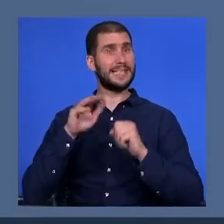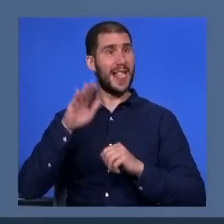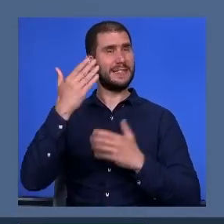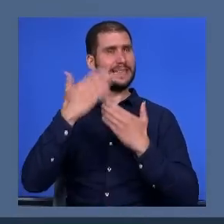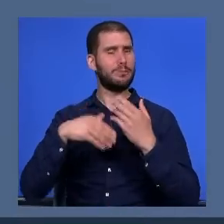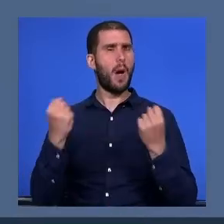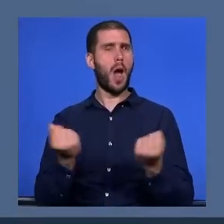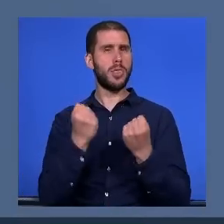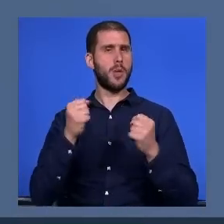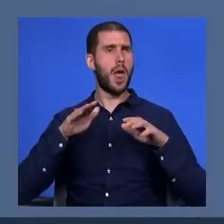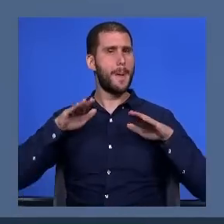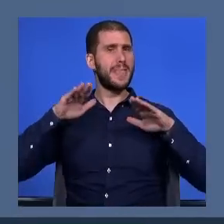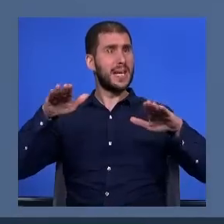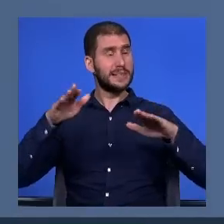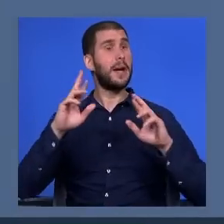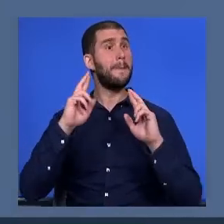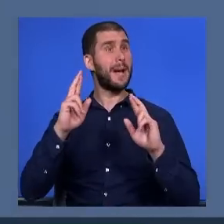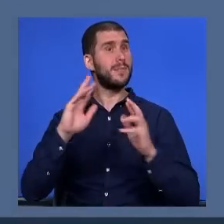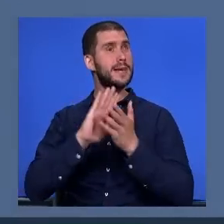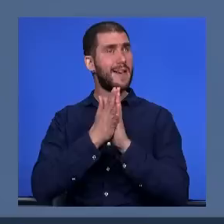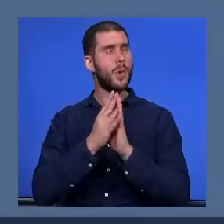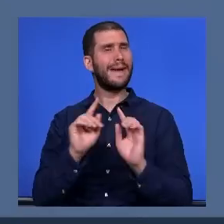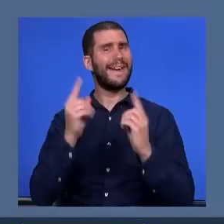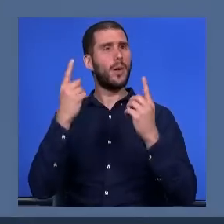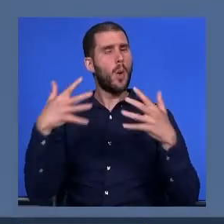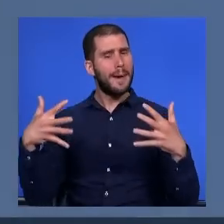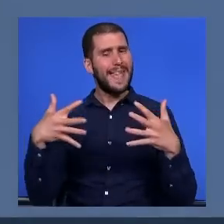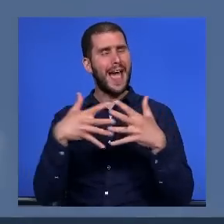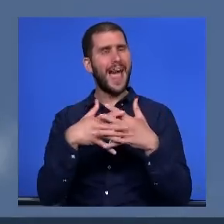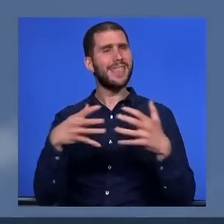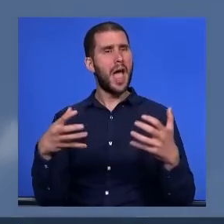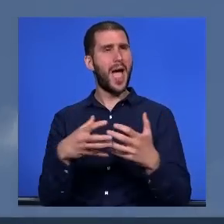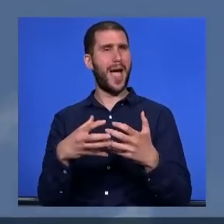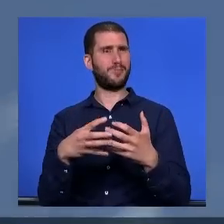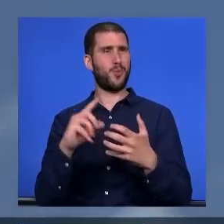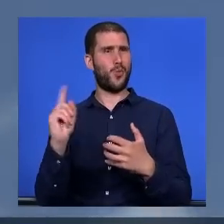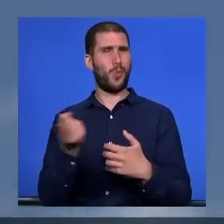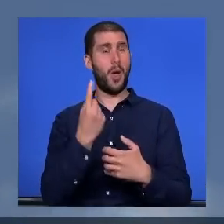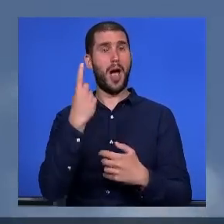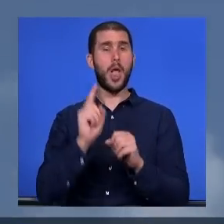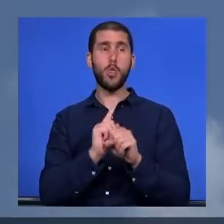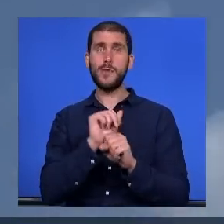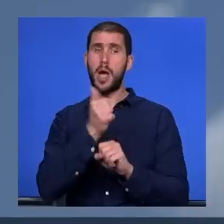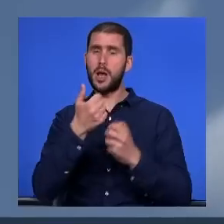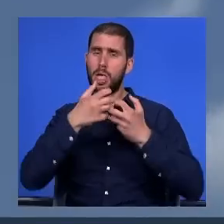ההכנות למטס, ומקווים שהוא יהפוך לאירוע שיאחד את העם, באחת התקופות המפולגות ביותר שהיו